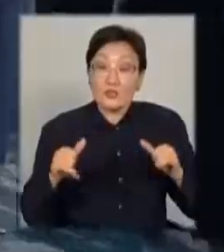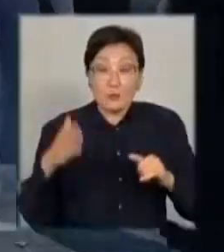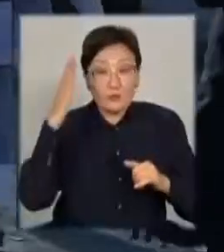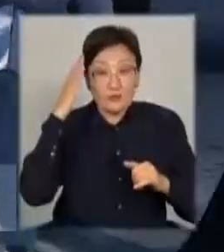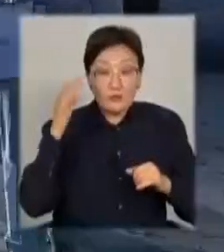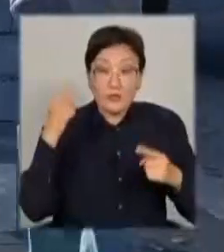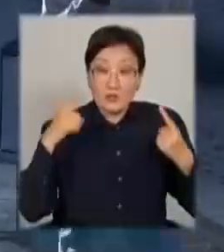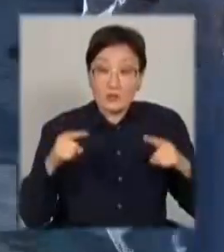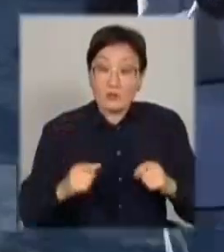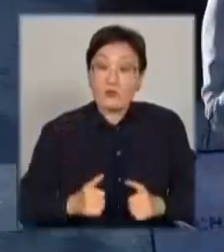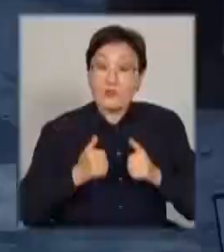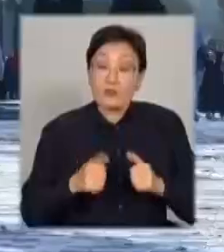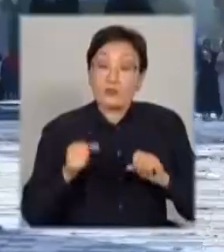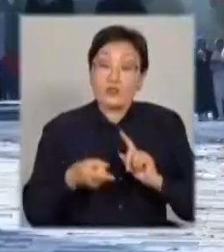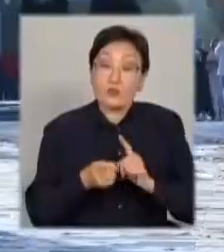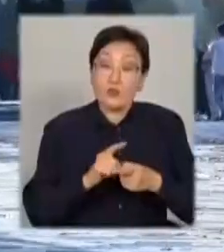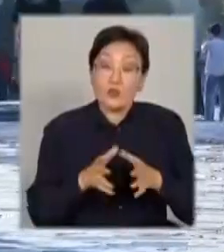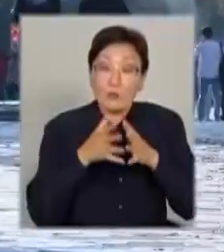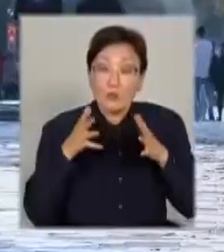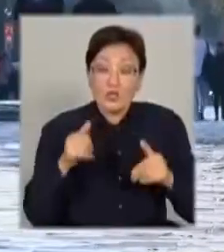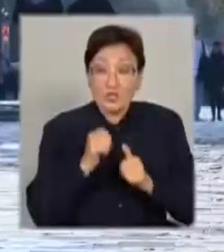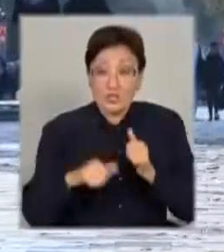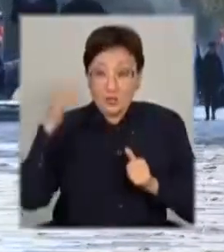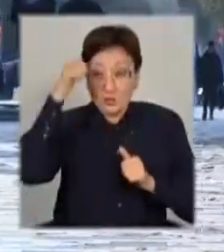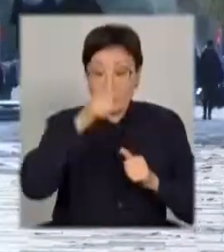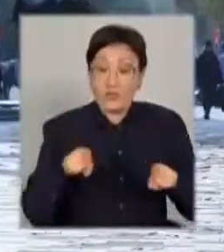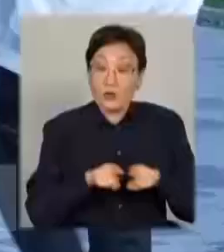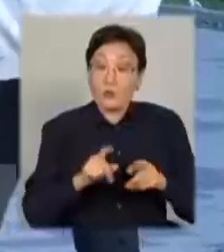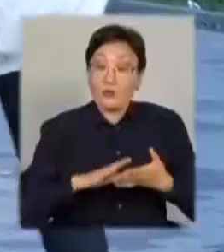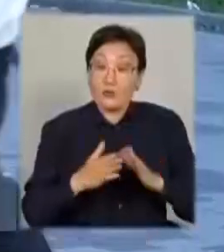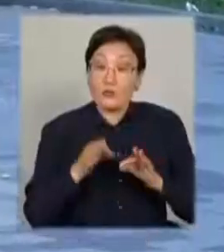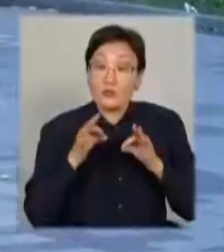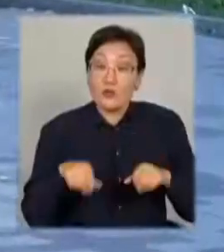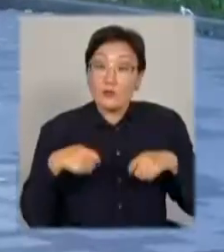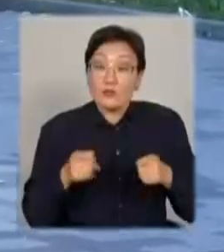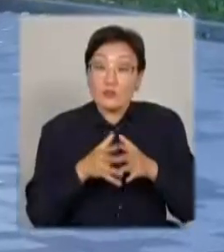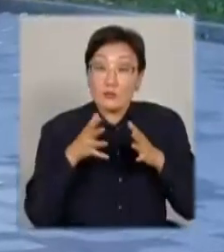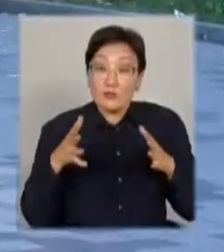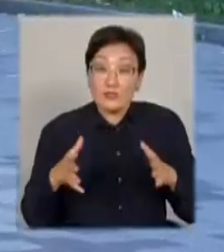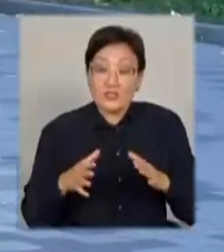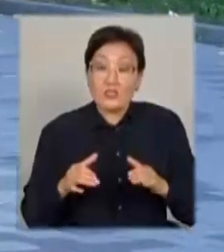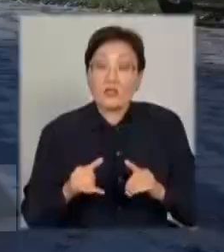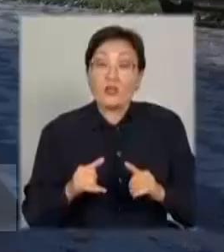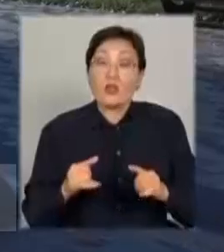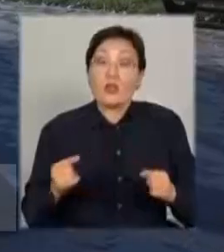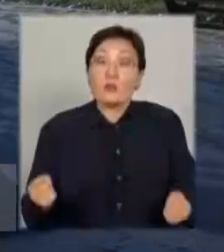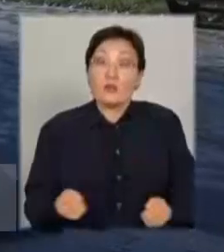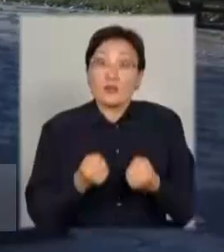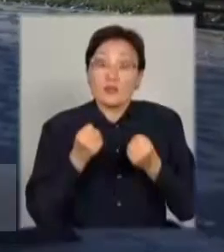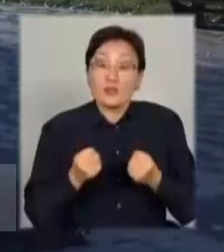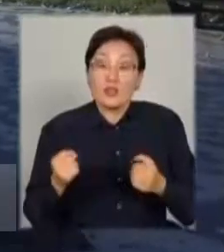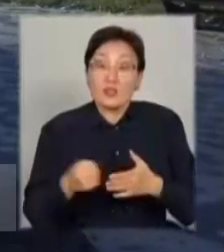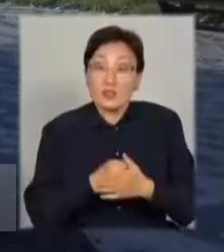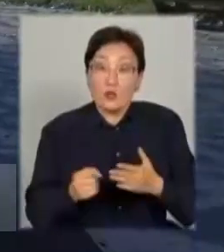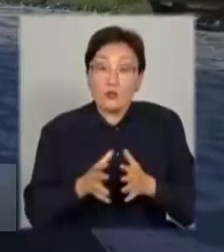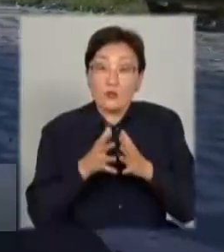таланта и творческого энтузиазма становится больше Из года в год такие условия по их словам дают большой толчок для достижения новых вершин